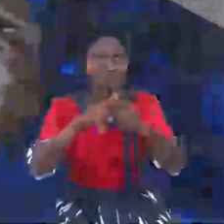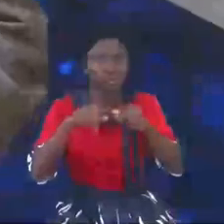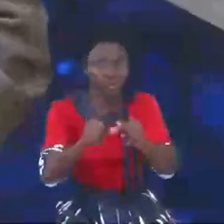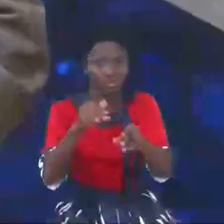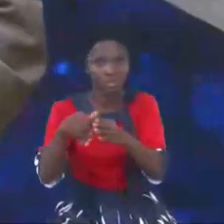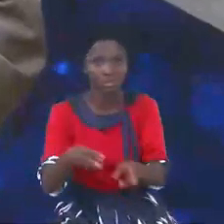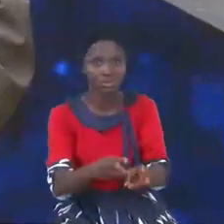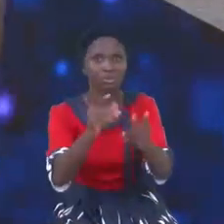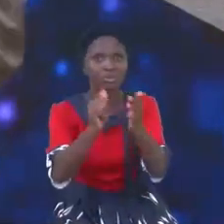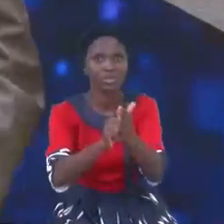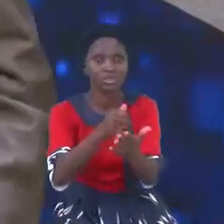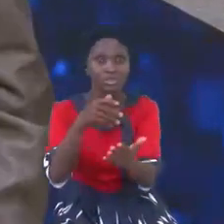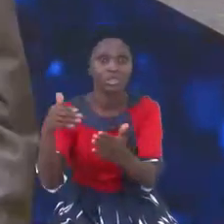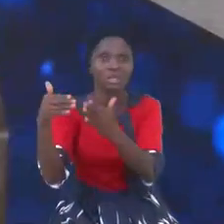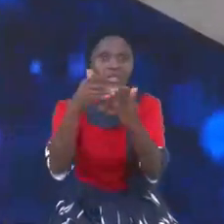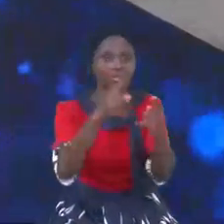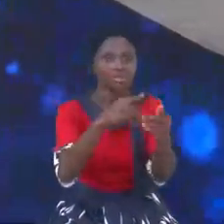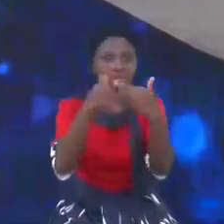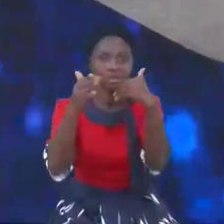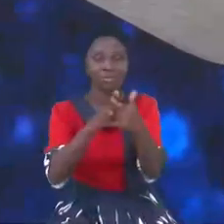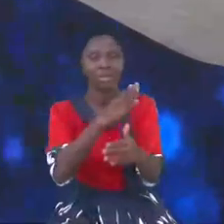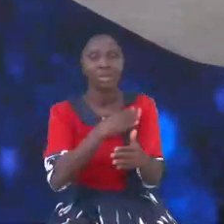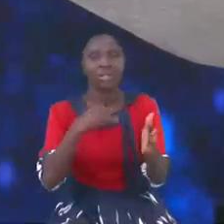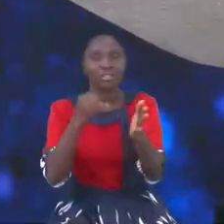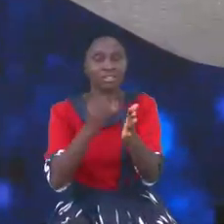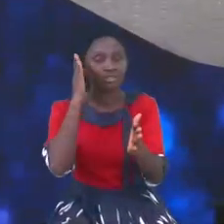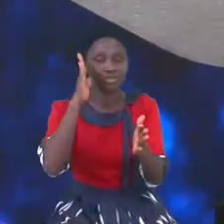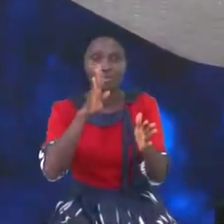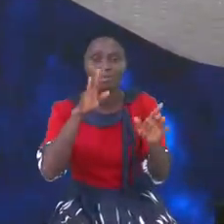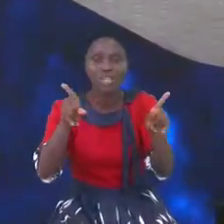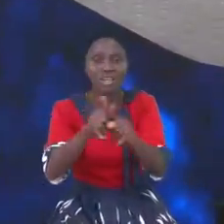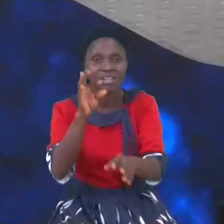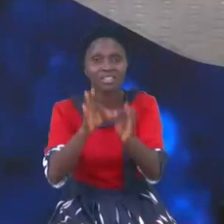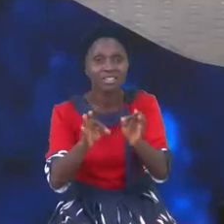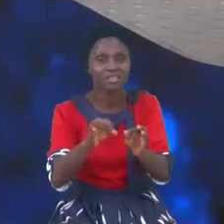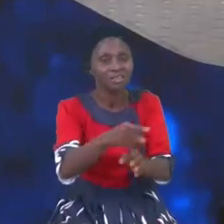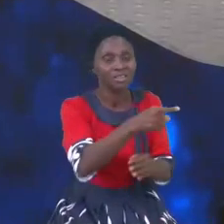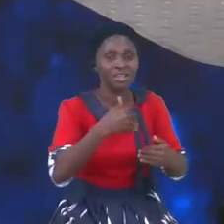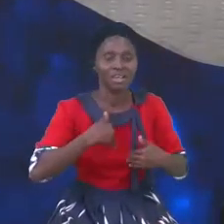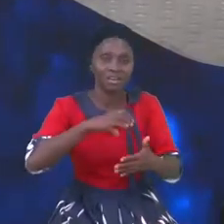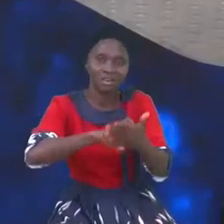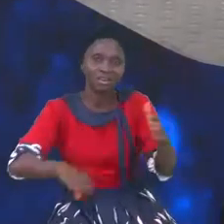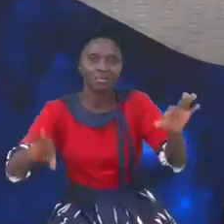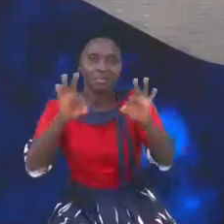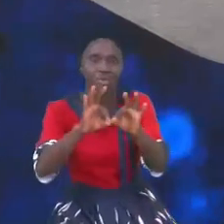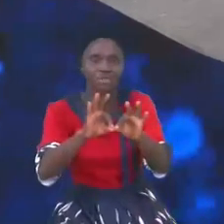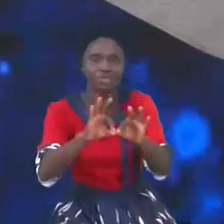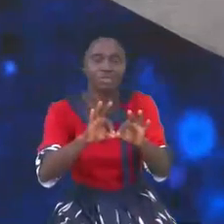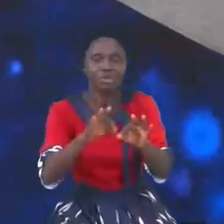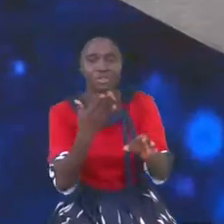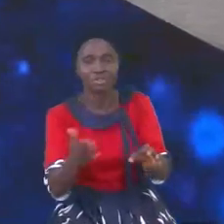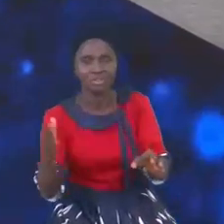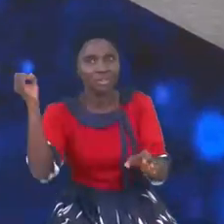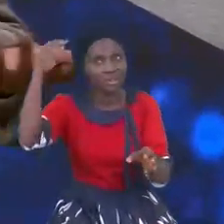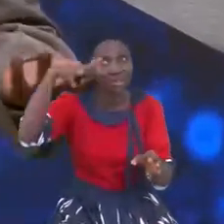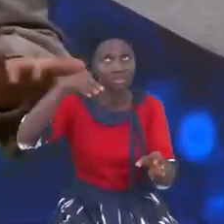vous détacher du Seigneur pour ôter la chose précieuse, les dons, la grâce de Dieu, la bonté de